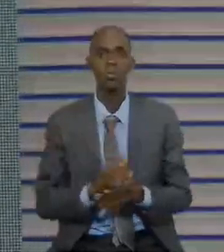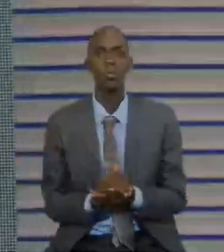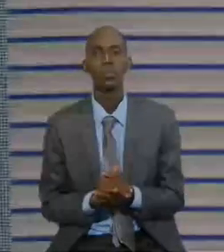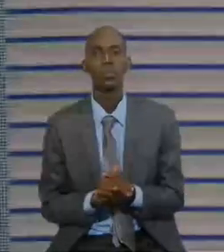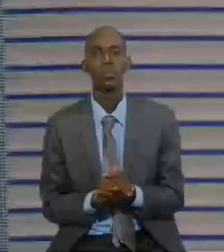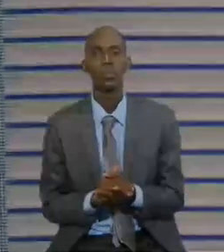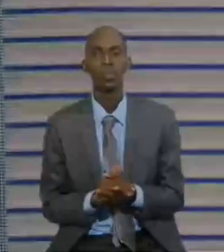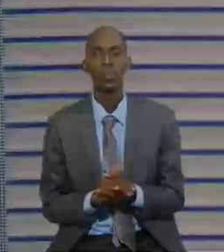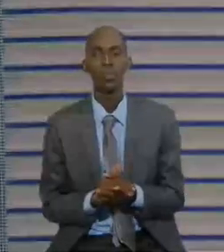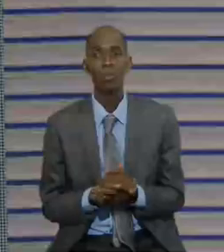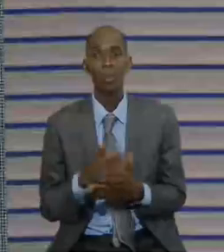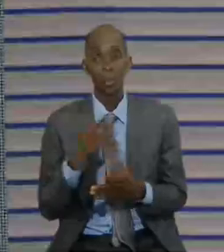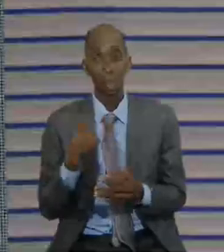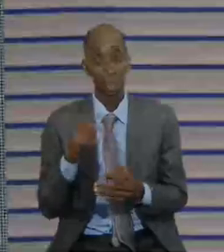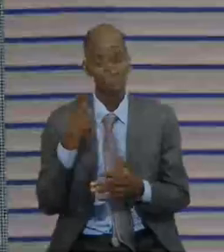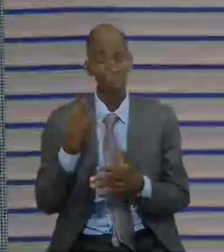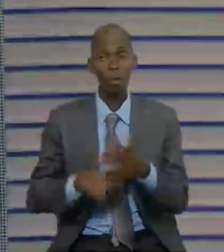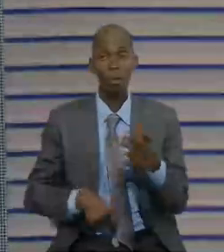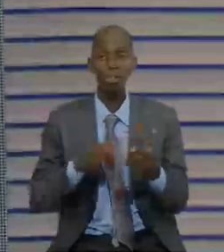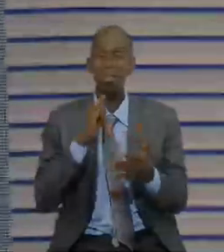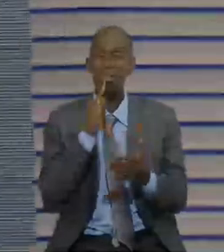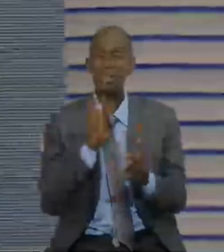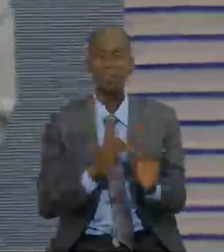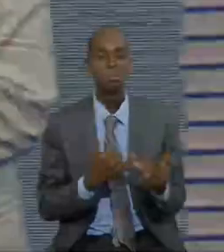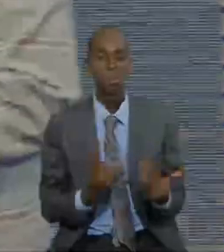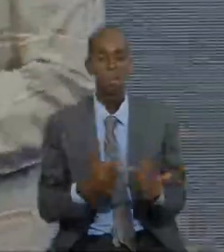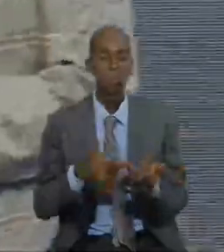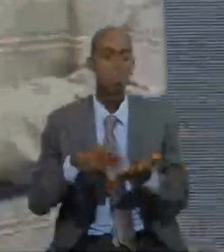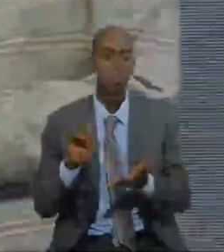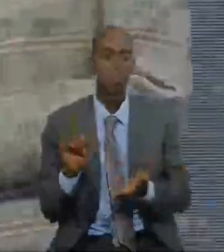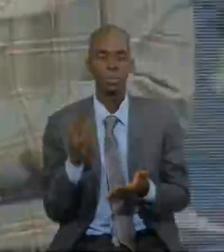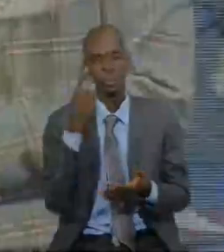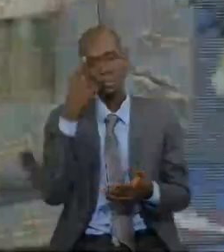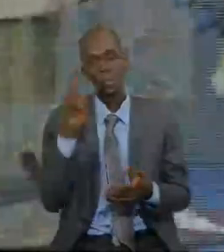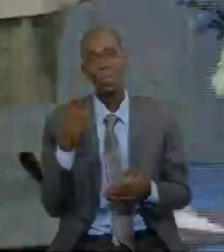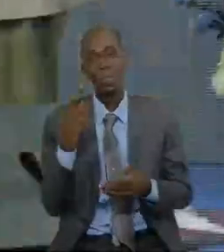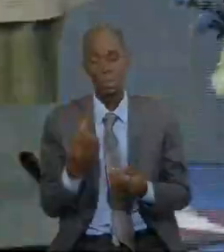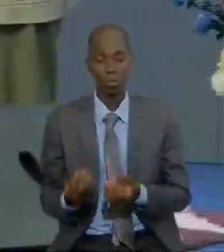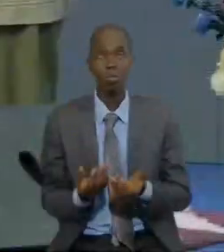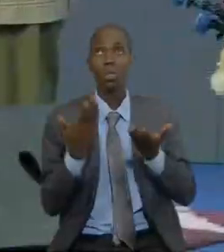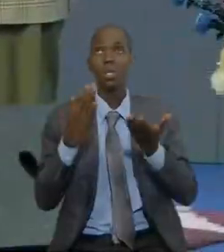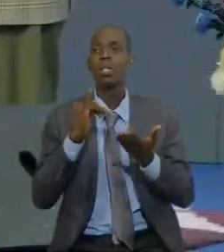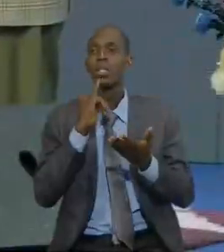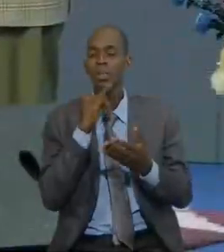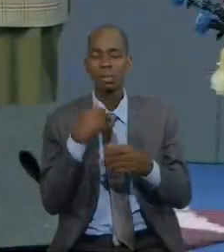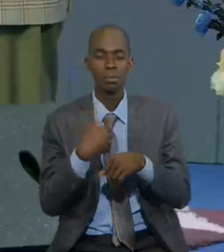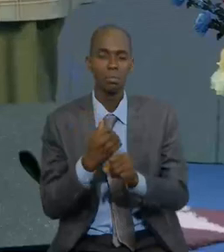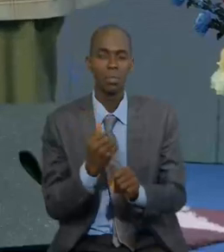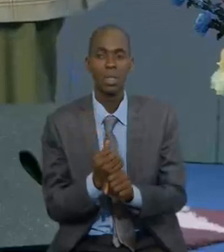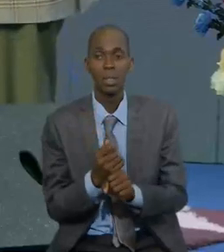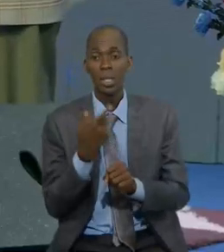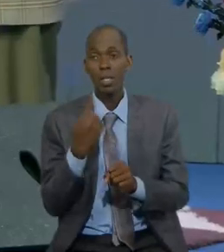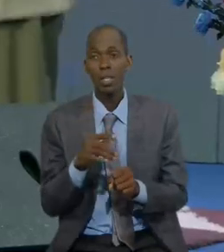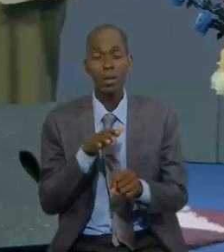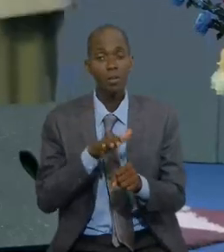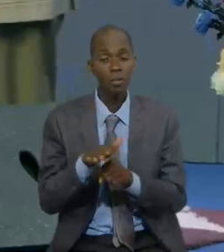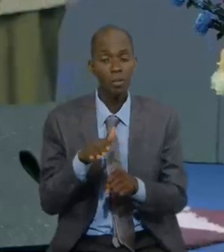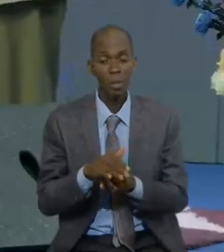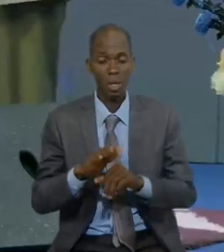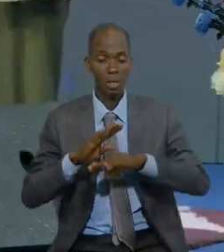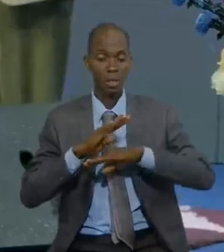et ce soir personne ne peut en refuser quoi que ce soit parce que le prix est payé le sacrifice